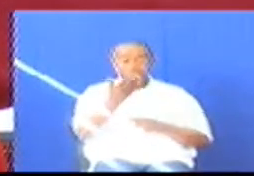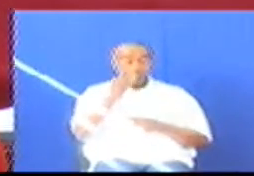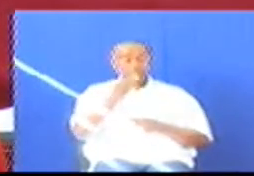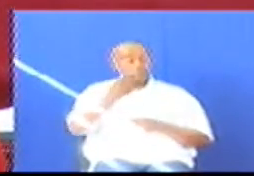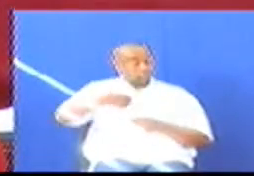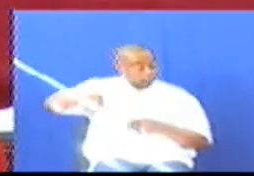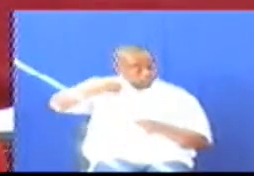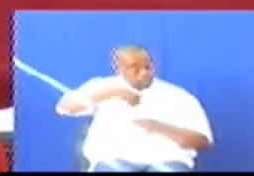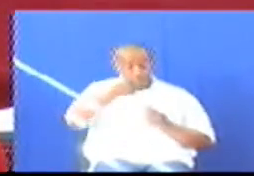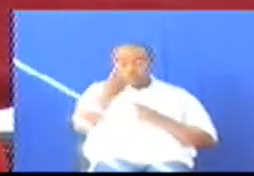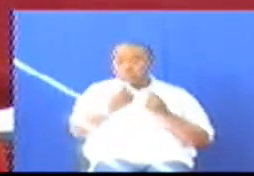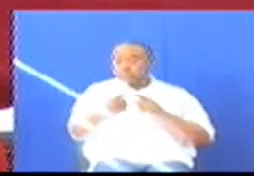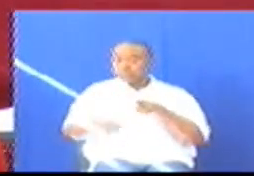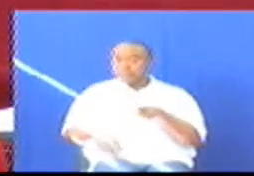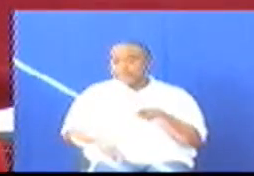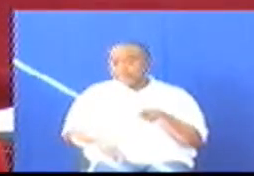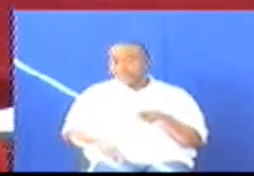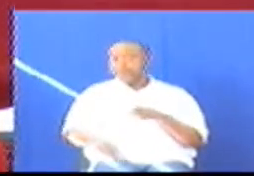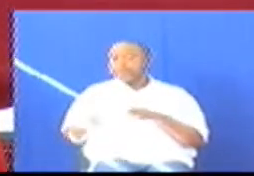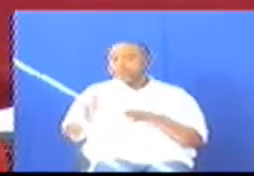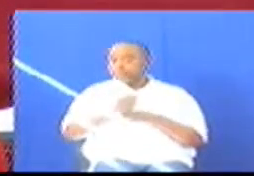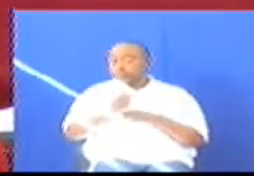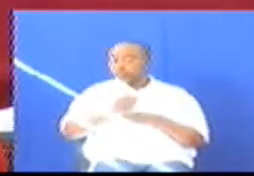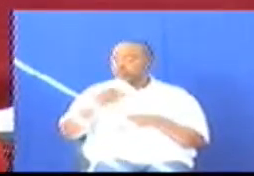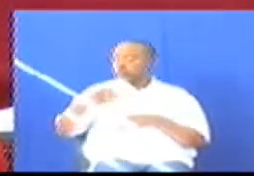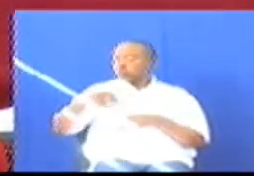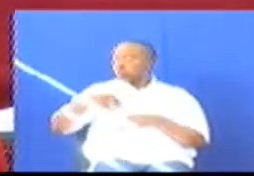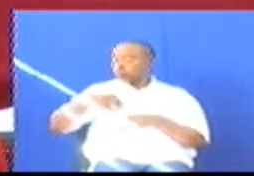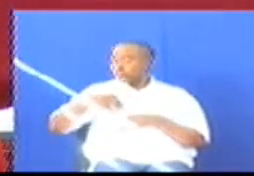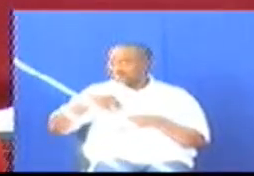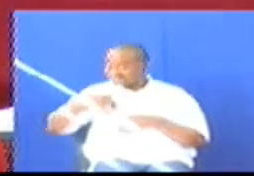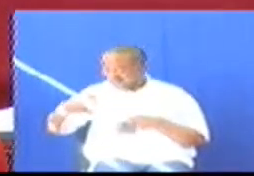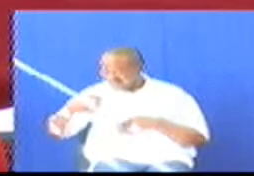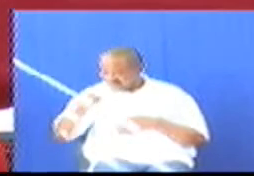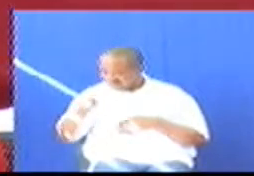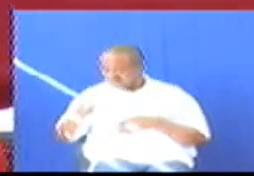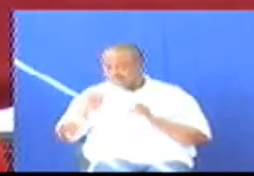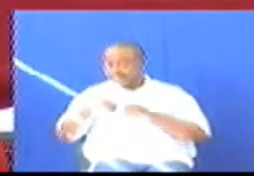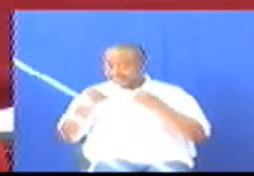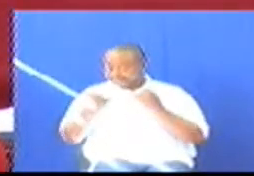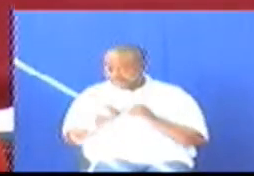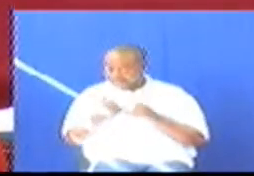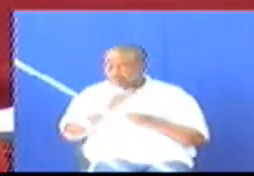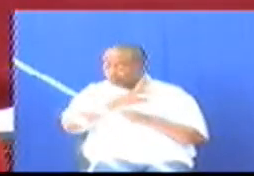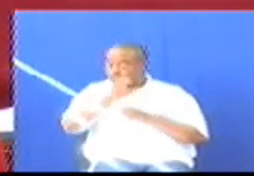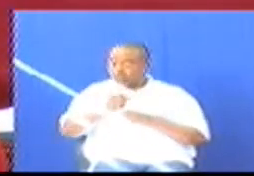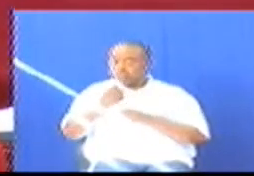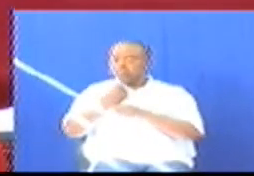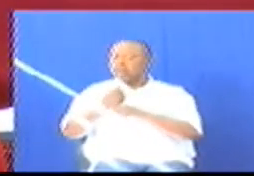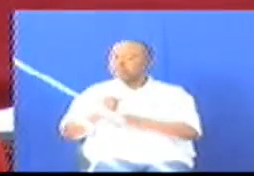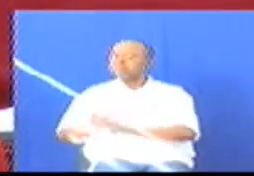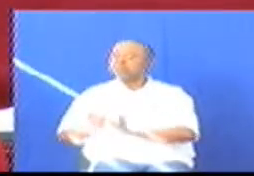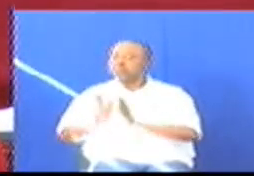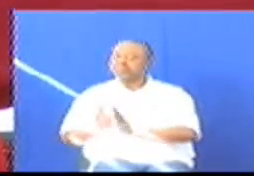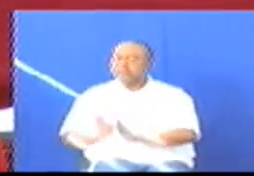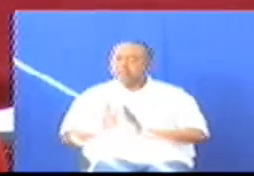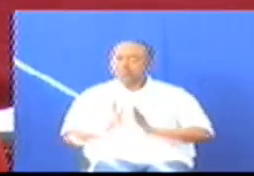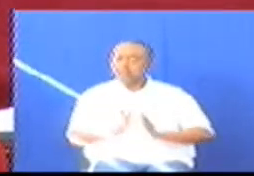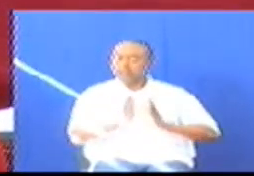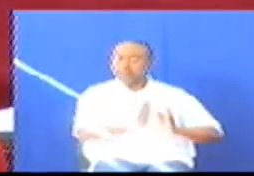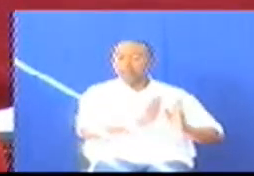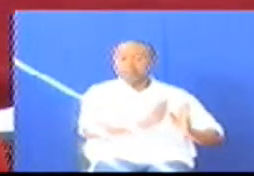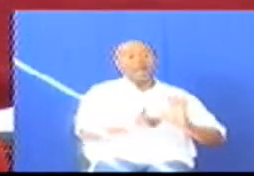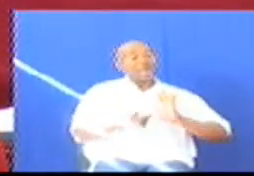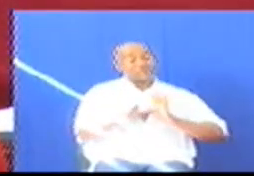tulizungumzie, wizara na taasisi zote tunapanga bajeti kila mwaka. Na kipindi hiki tuko katika kipindi cha